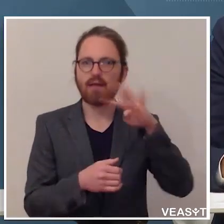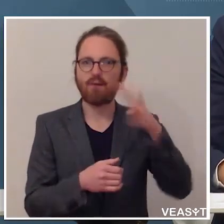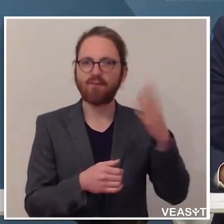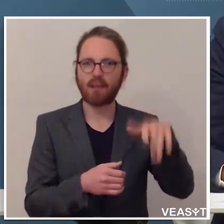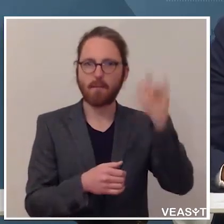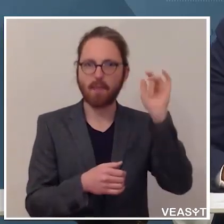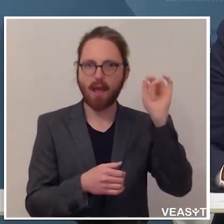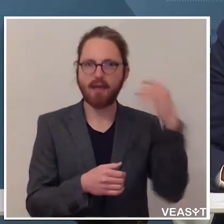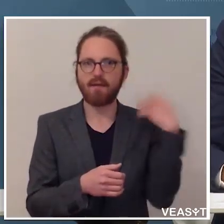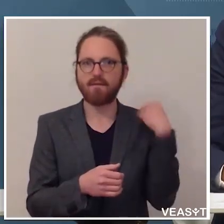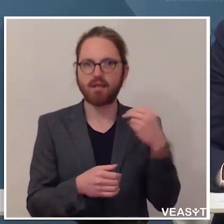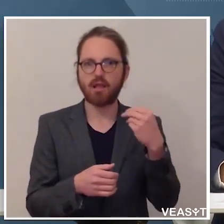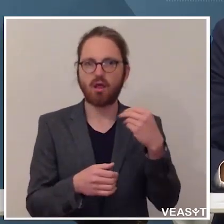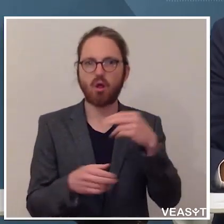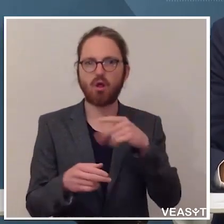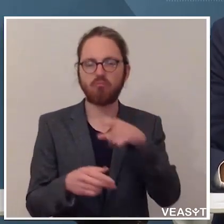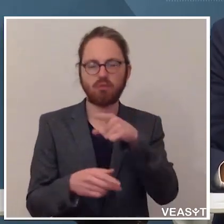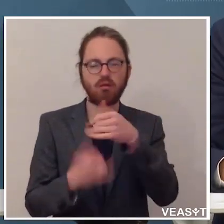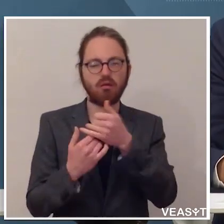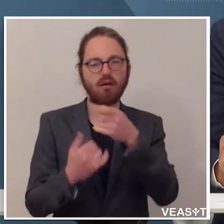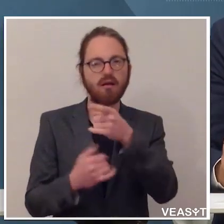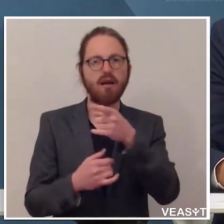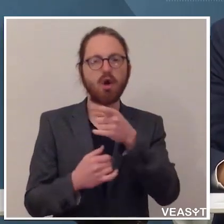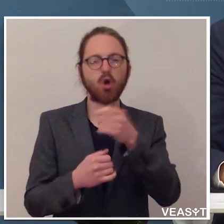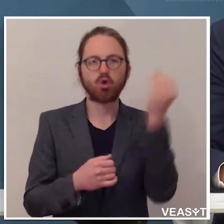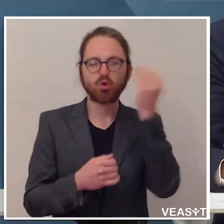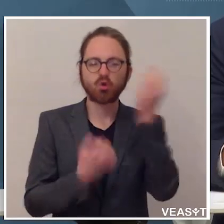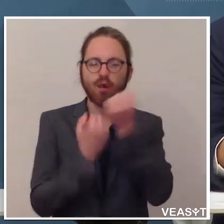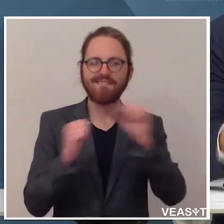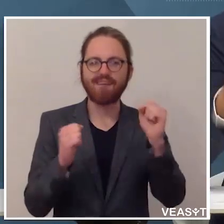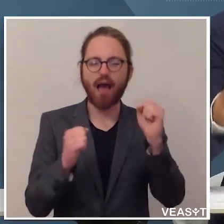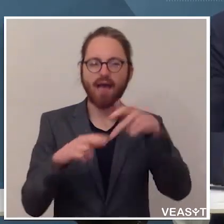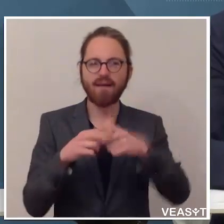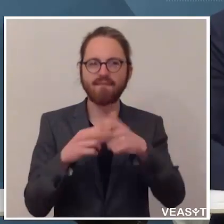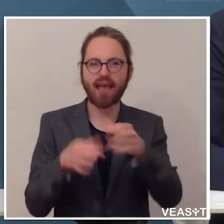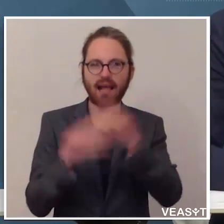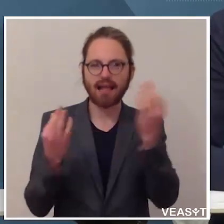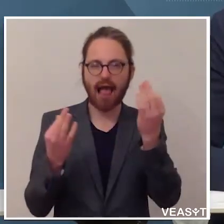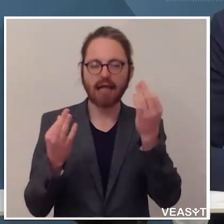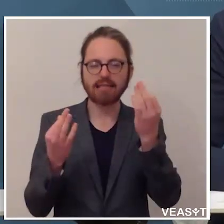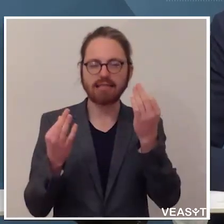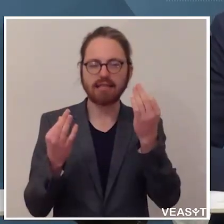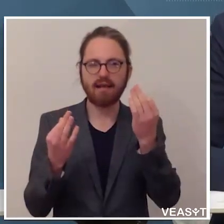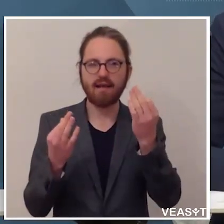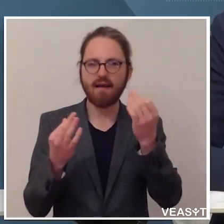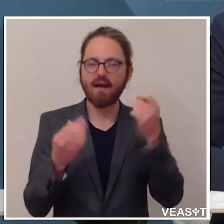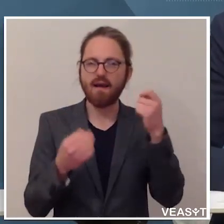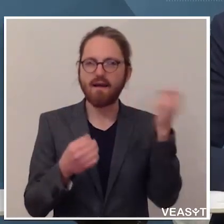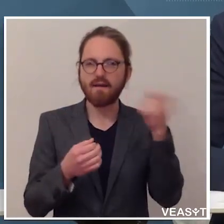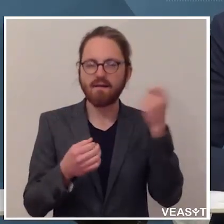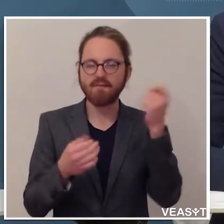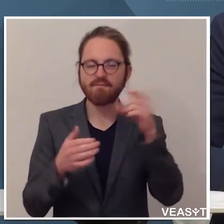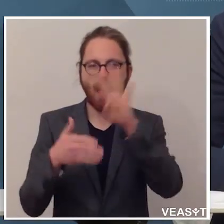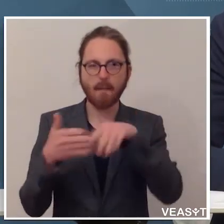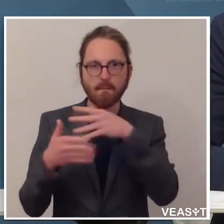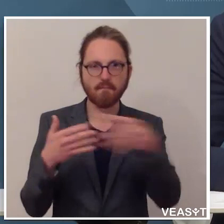zum schulfreien Werktagsfahrplan zurückkommen. Das heißt, die Dienste werden wieder erhöht, vor